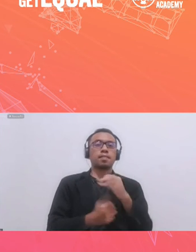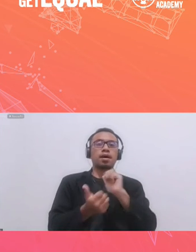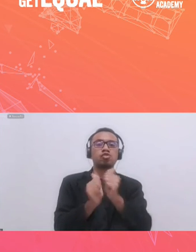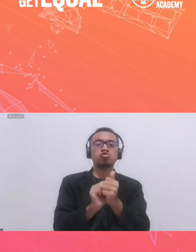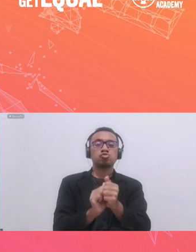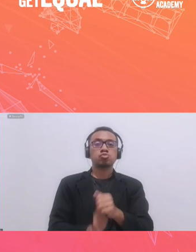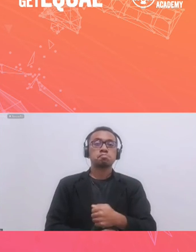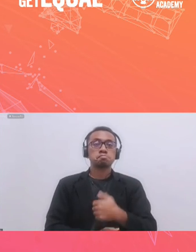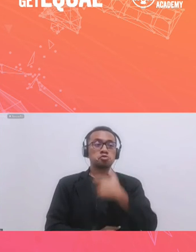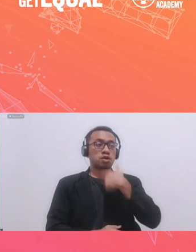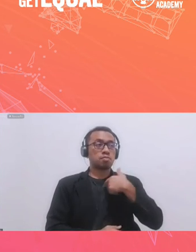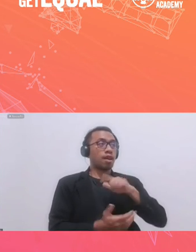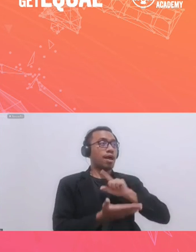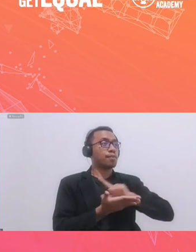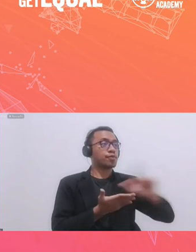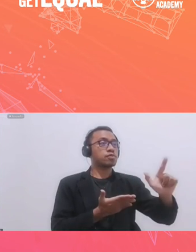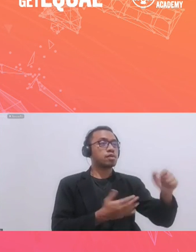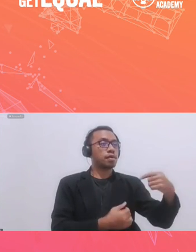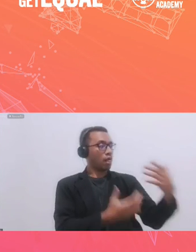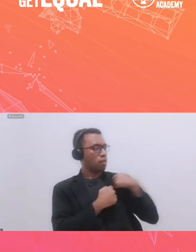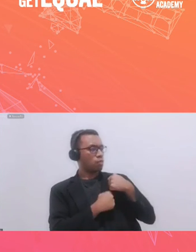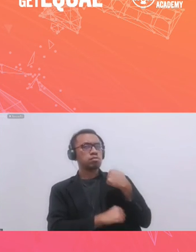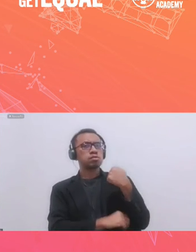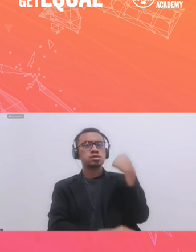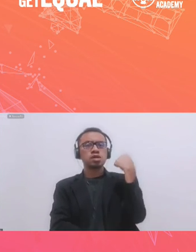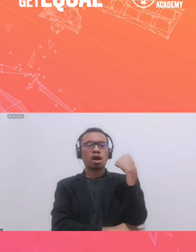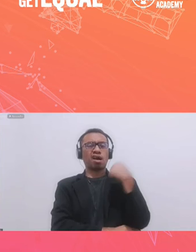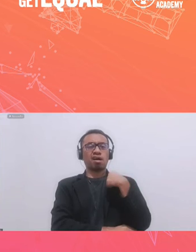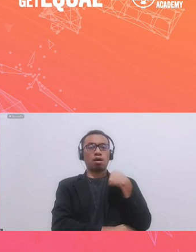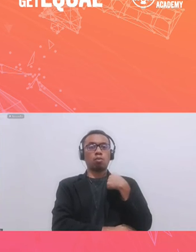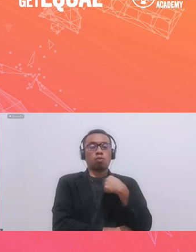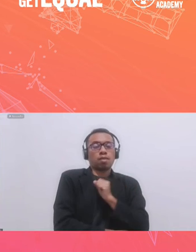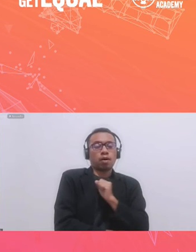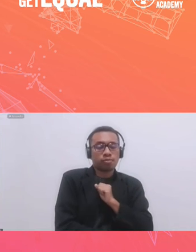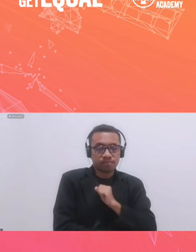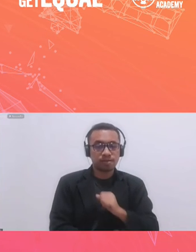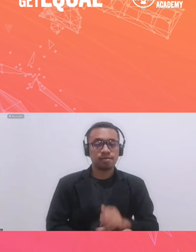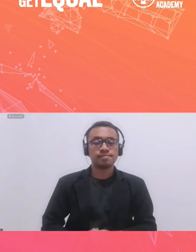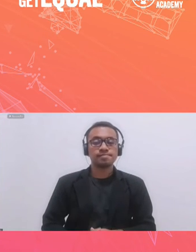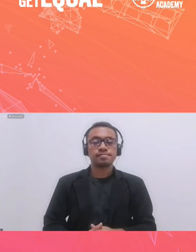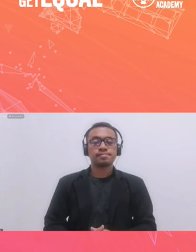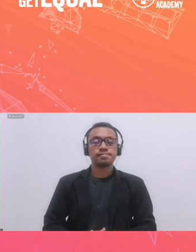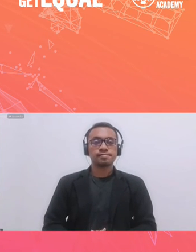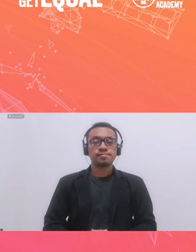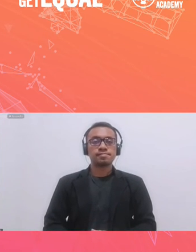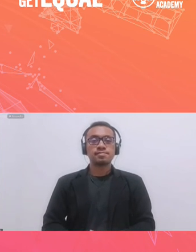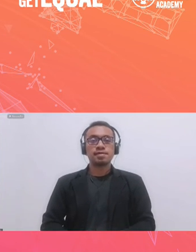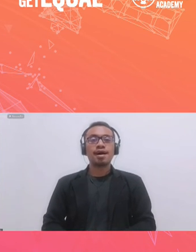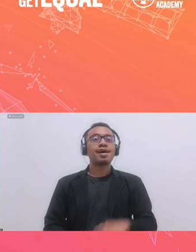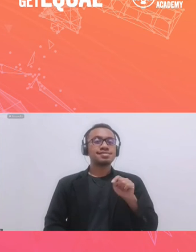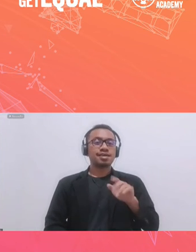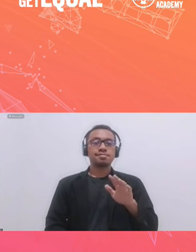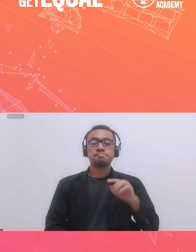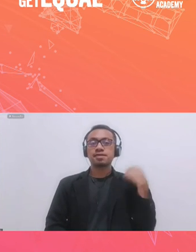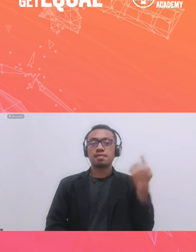tapi ternyata malah menjadi tersangkanya. Nah, inilah kita mungkin di sini kita fungsinya adalah melakukan